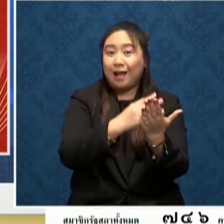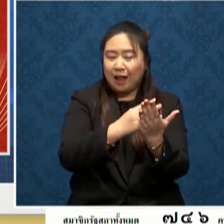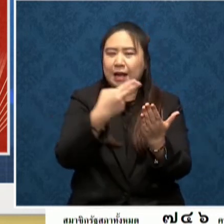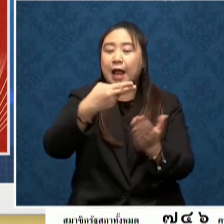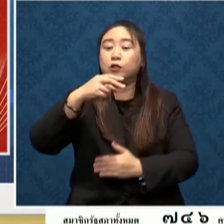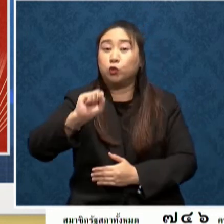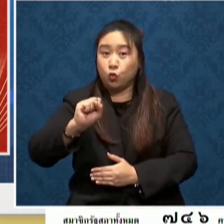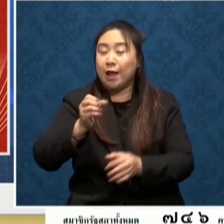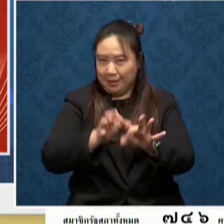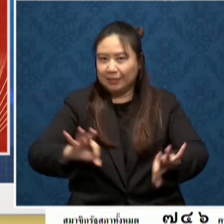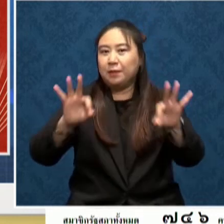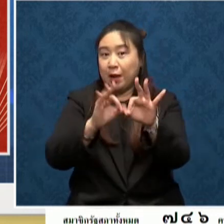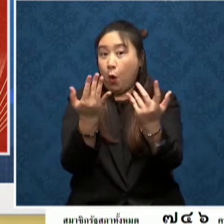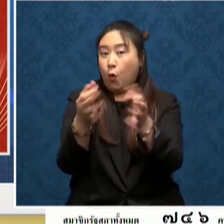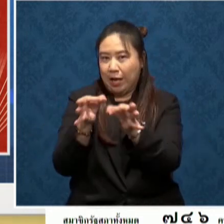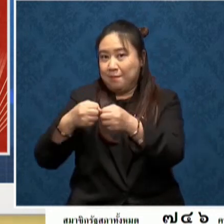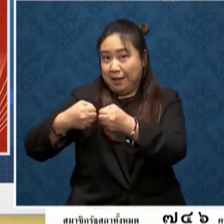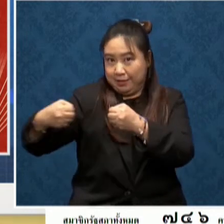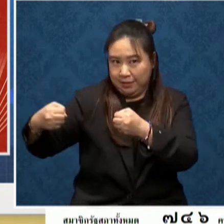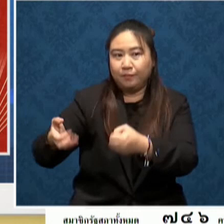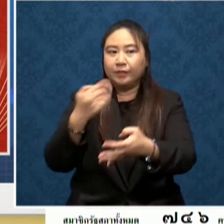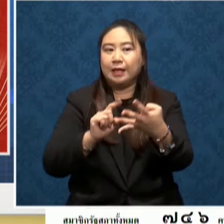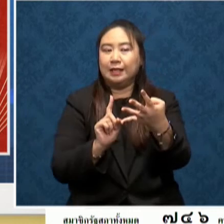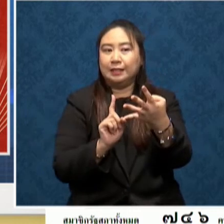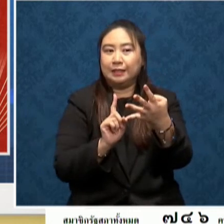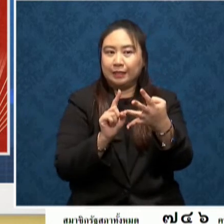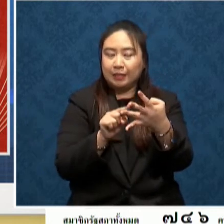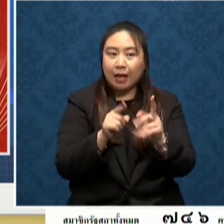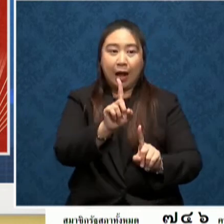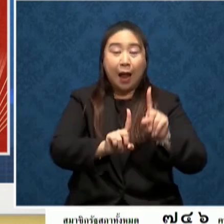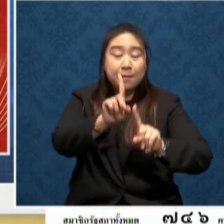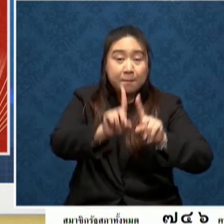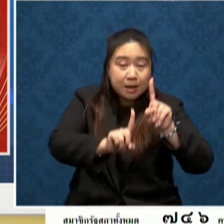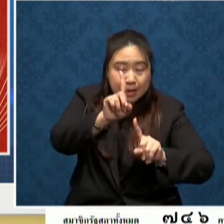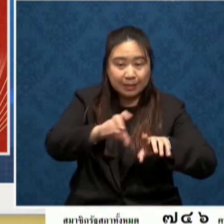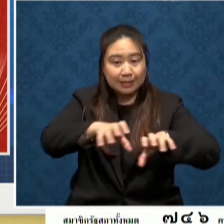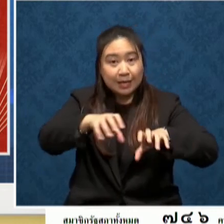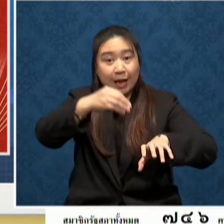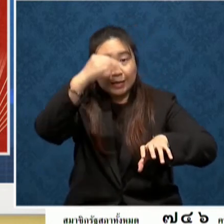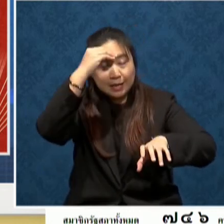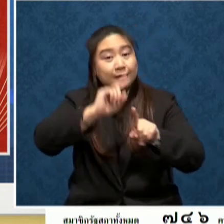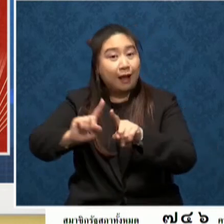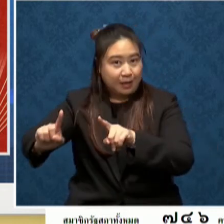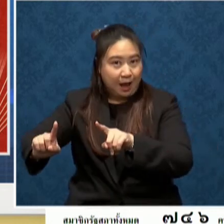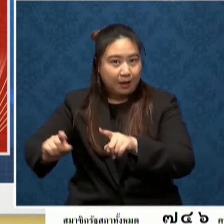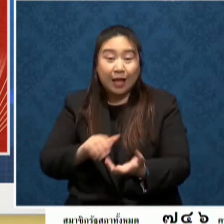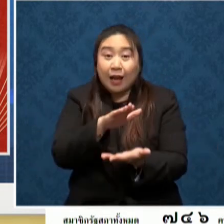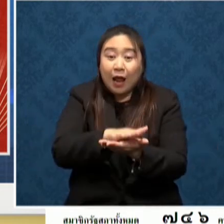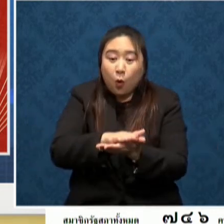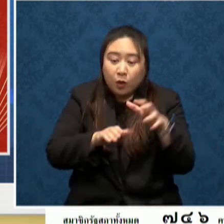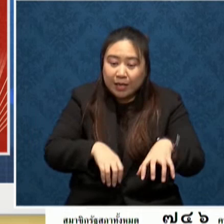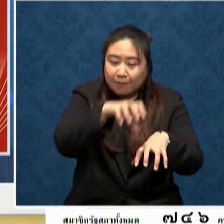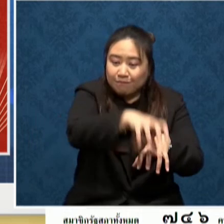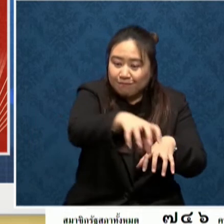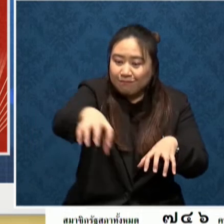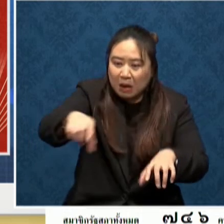เรื่องการวัดประเม้น HARRIS ผลจัดการเรน utilityแถม alike Nagary estuv มีบริบทท